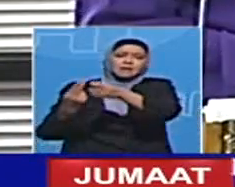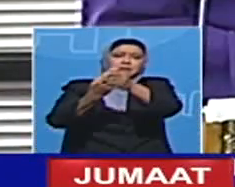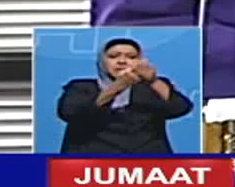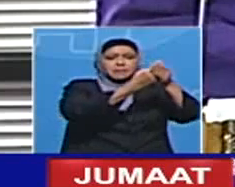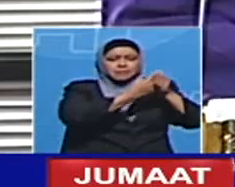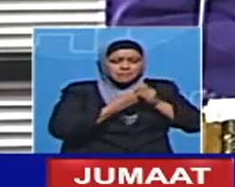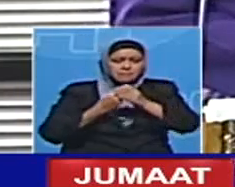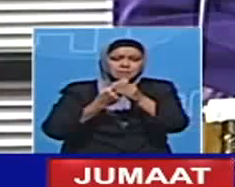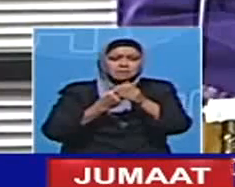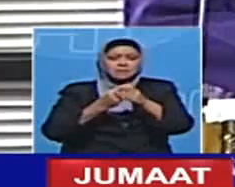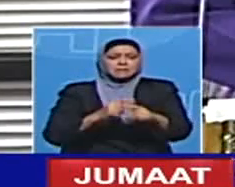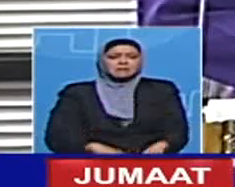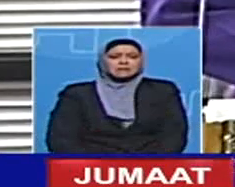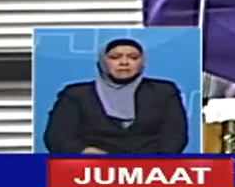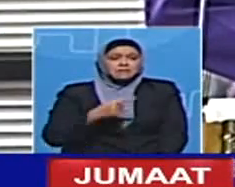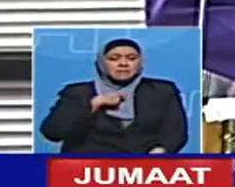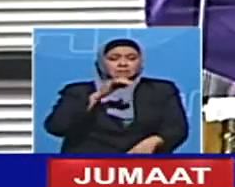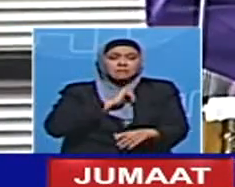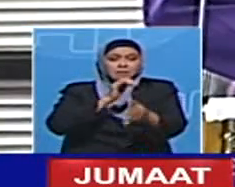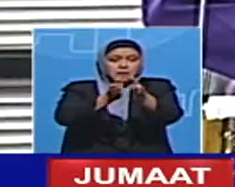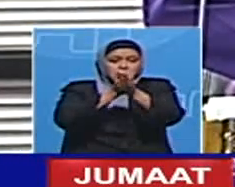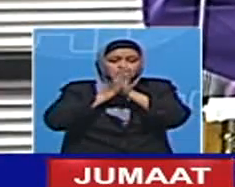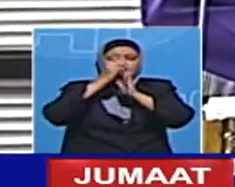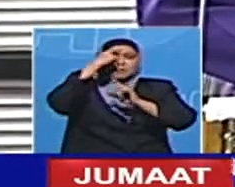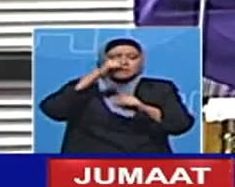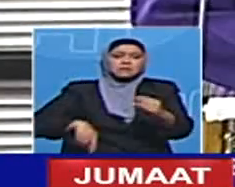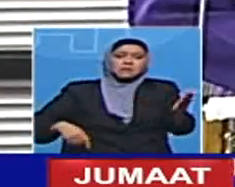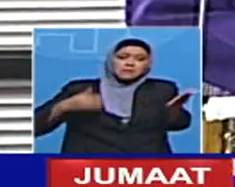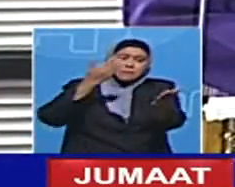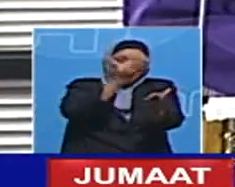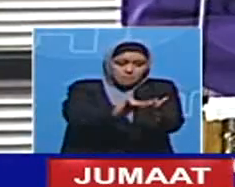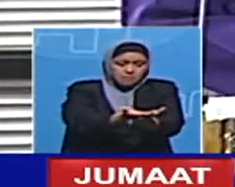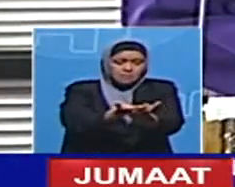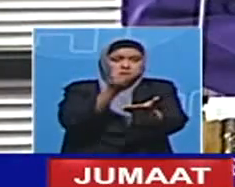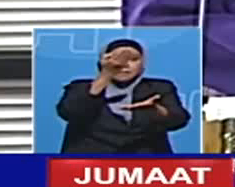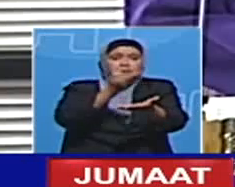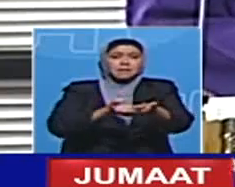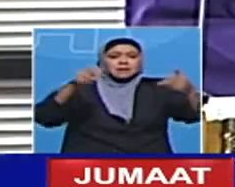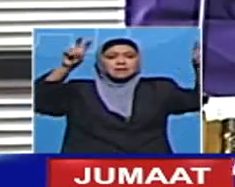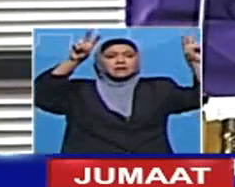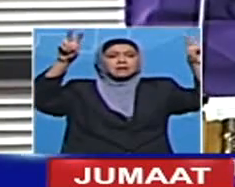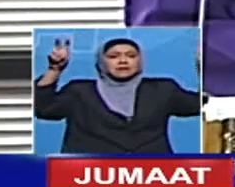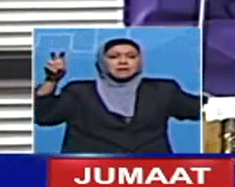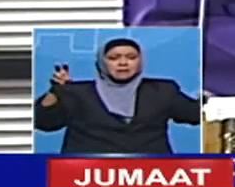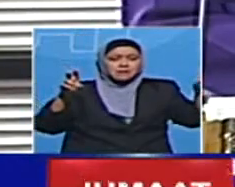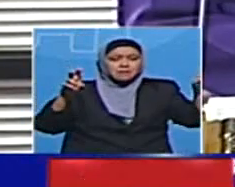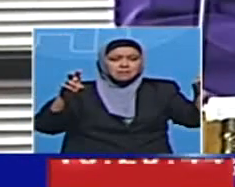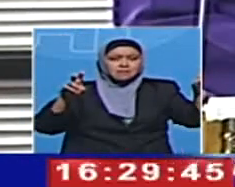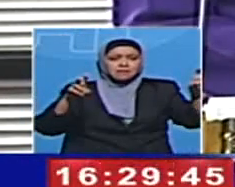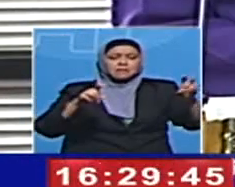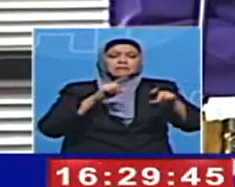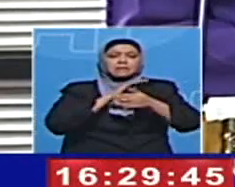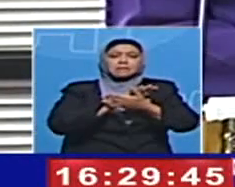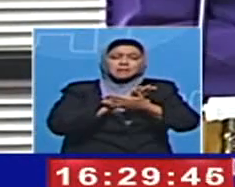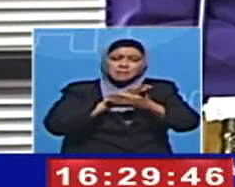di-pertua lantaran demikian saya pohon membentangkan sebuah bajet yang bertemakan mensejahtera